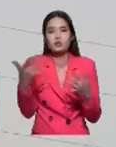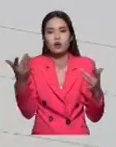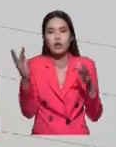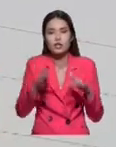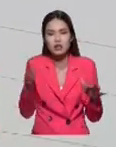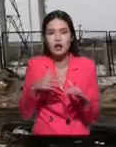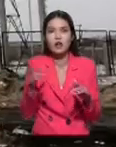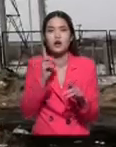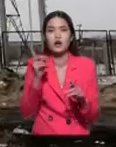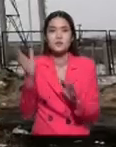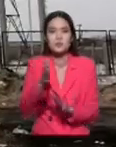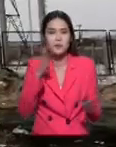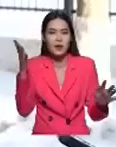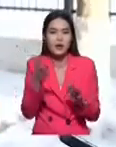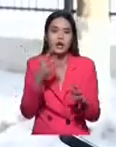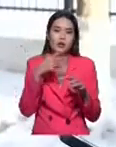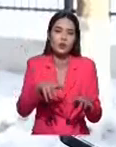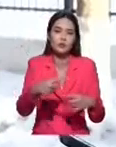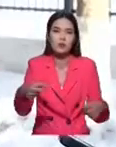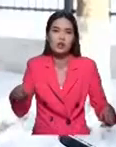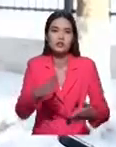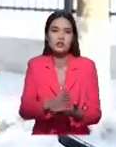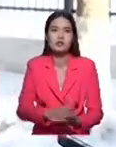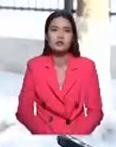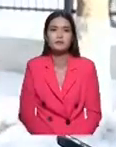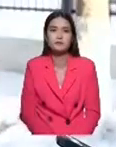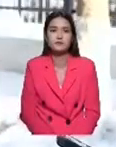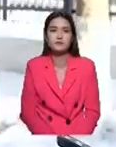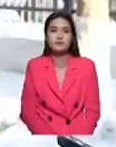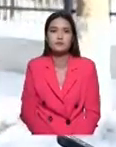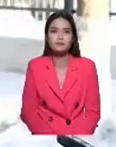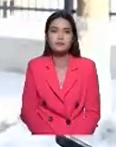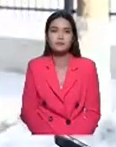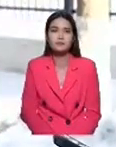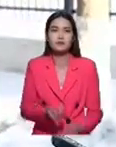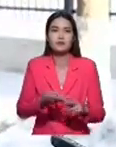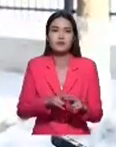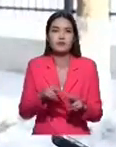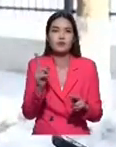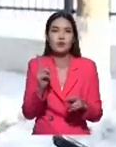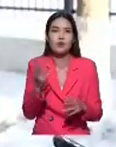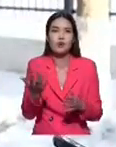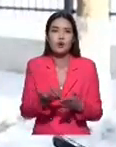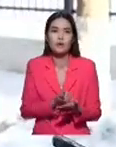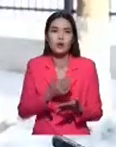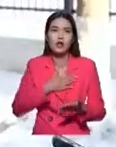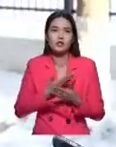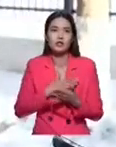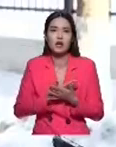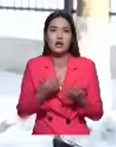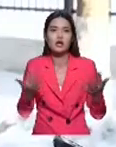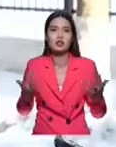помимо света пропала вода и тепло. По электроснабжению, получается, в этот период, 18